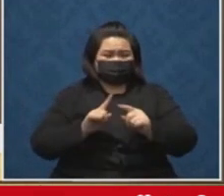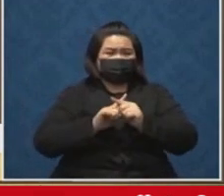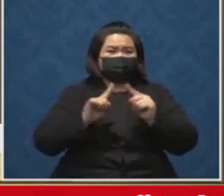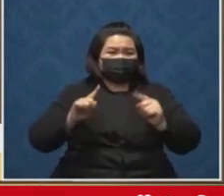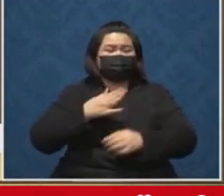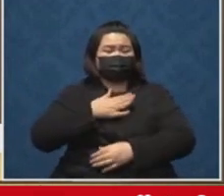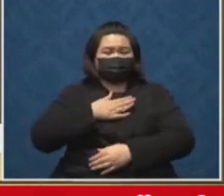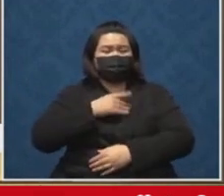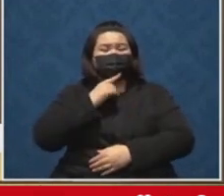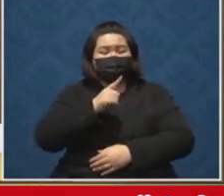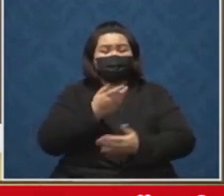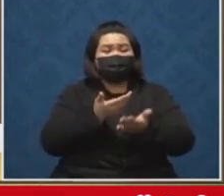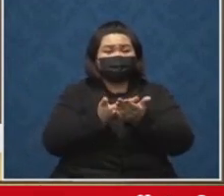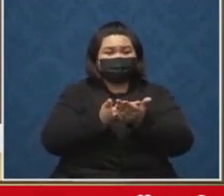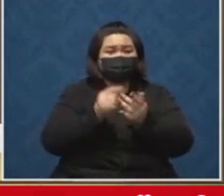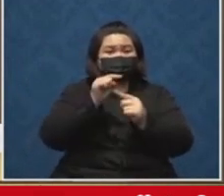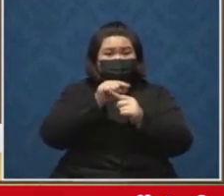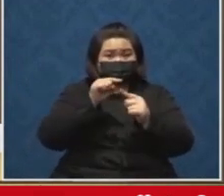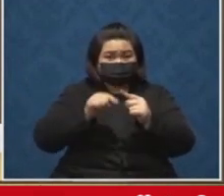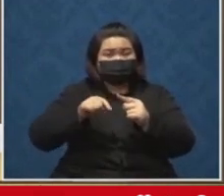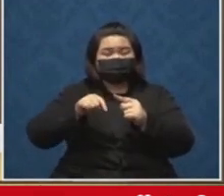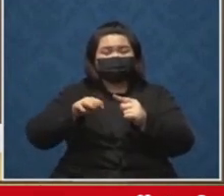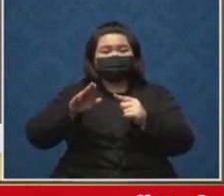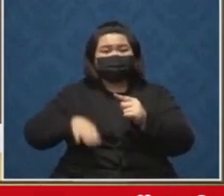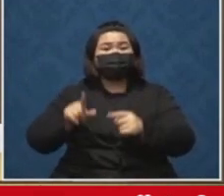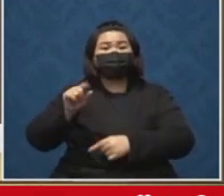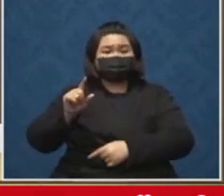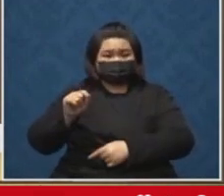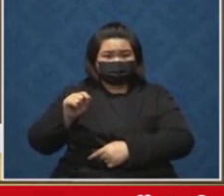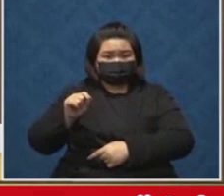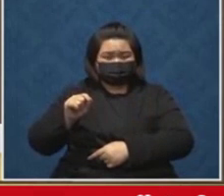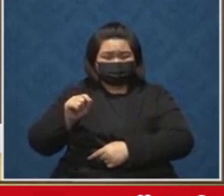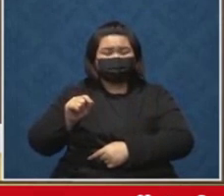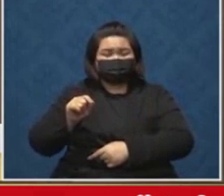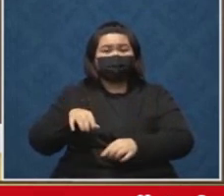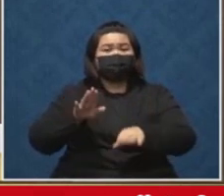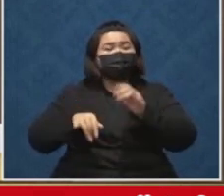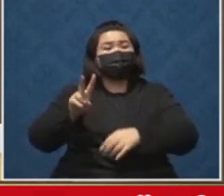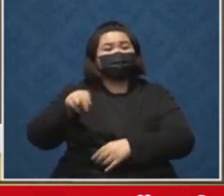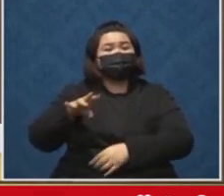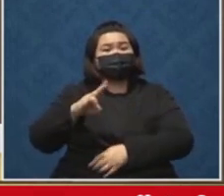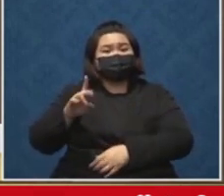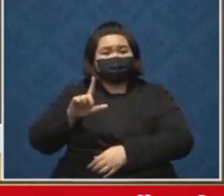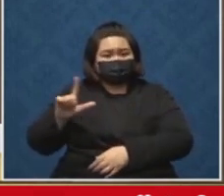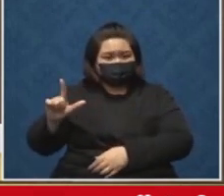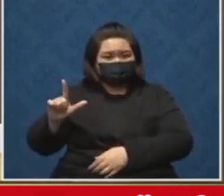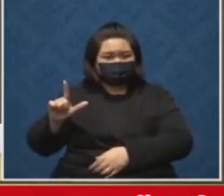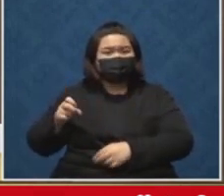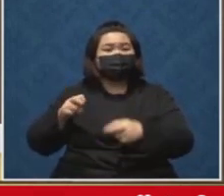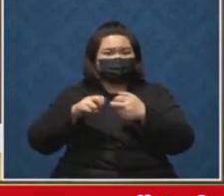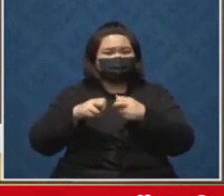ปรับไป 2,700 ล้านตัวเลขกลมๆเพราะว่าปัญหาใ